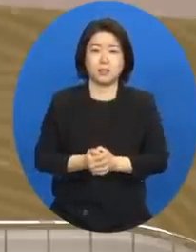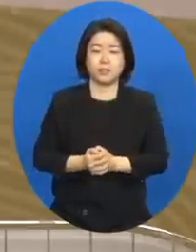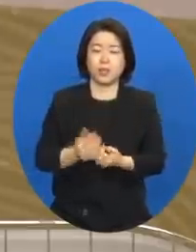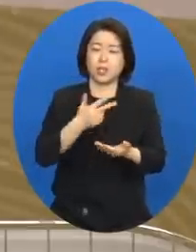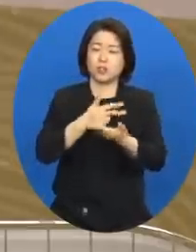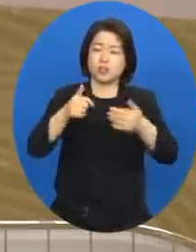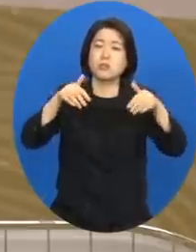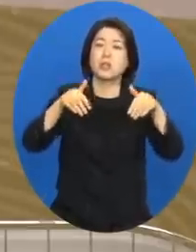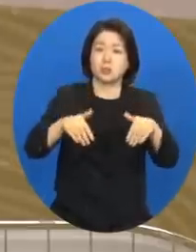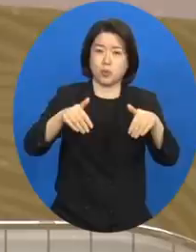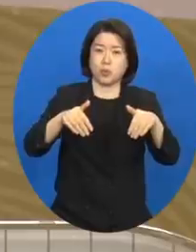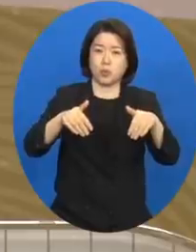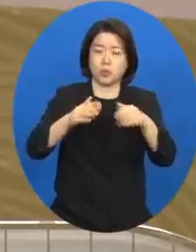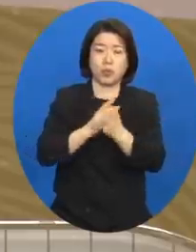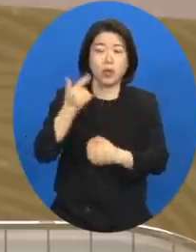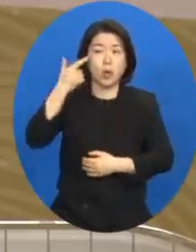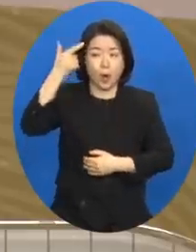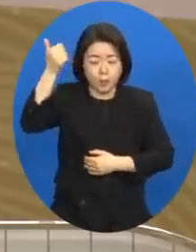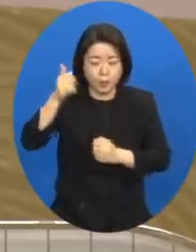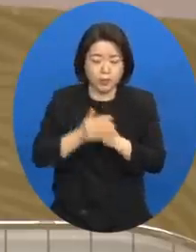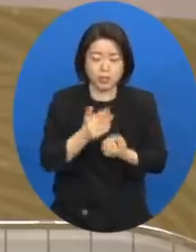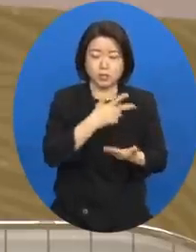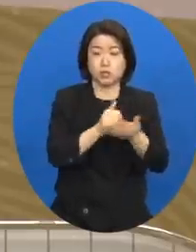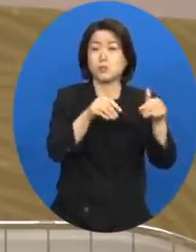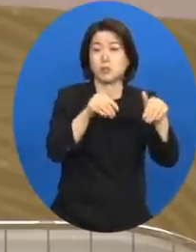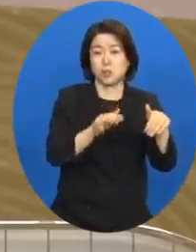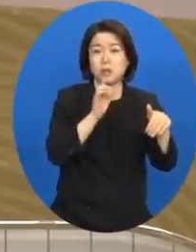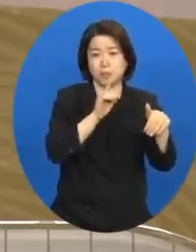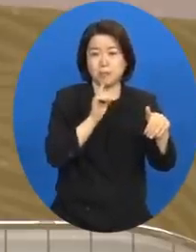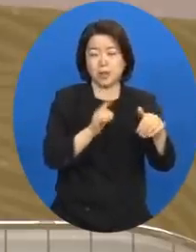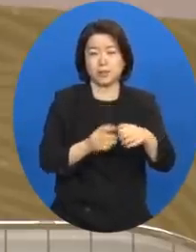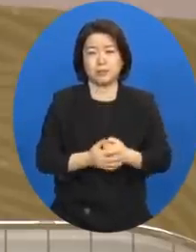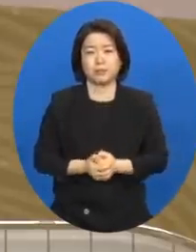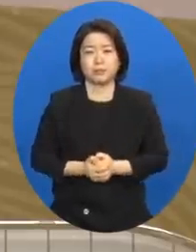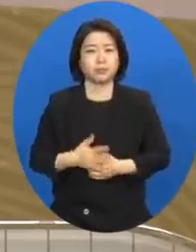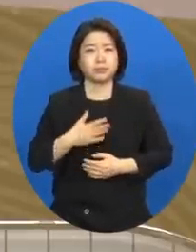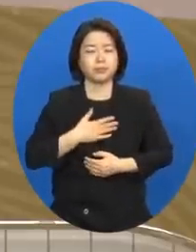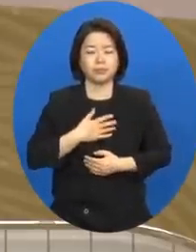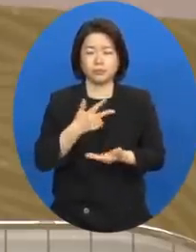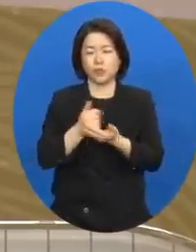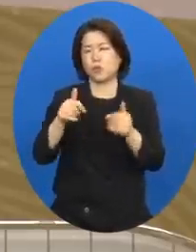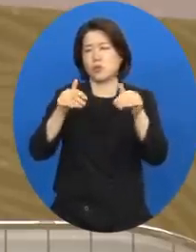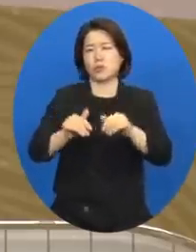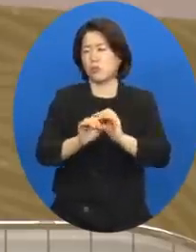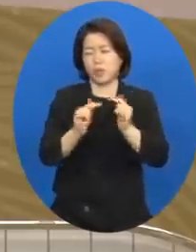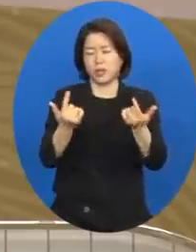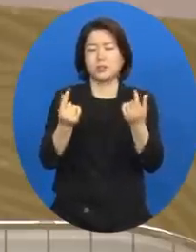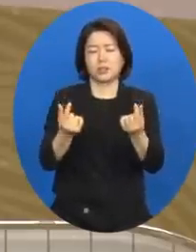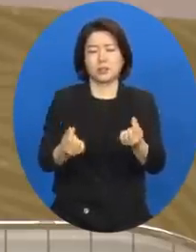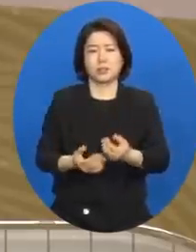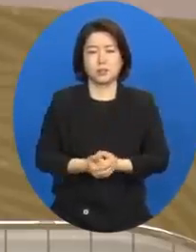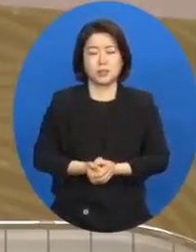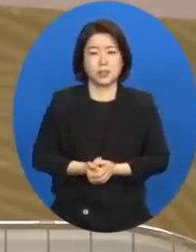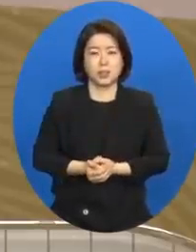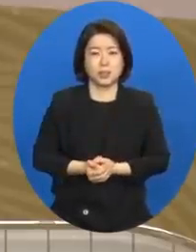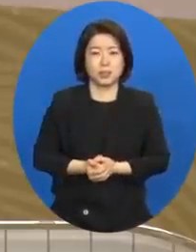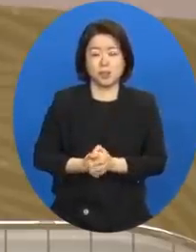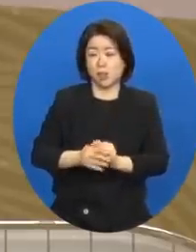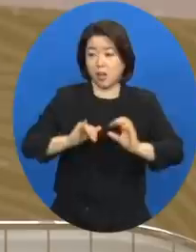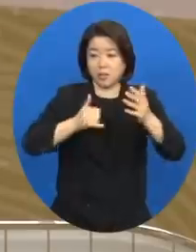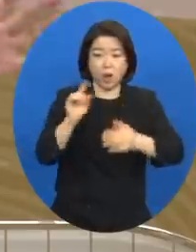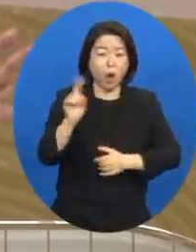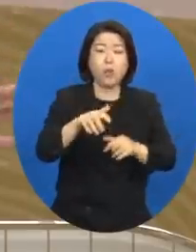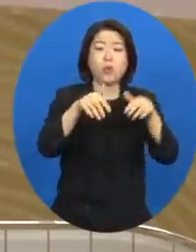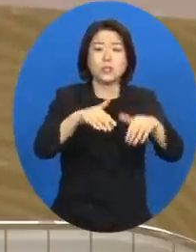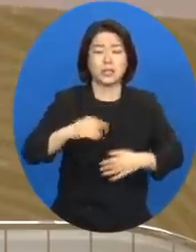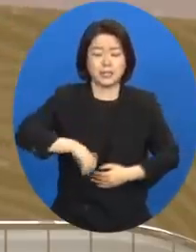종, 목사는 주의 종이라는 거죠. 근데 저는 주의 종 아니었어요. 세상에 어떤 종이